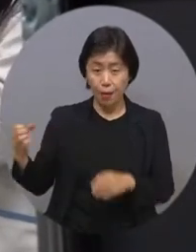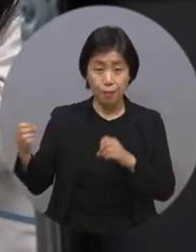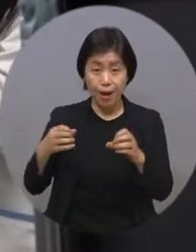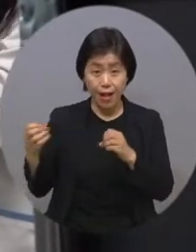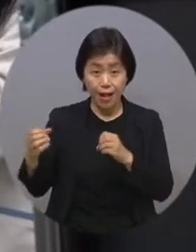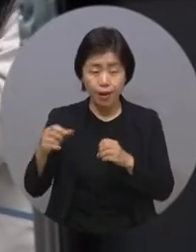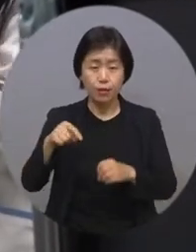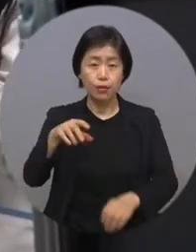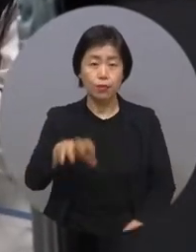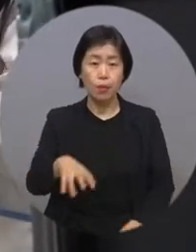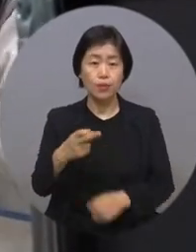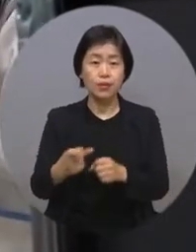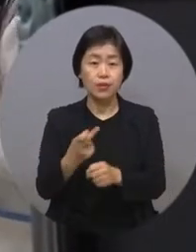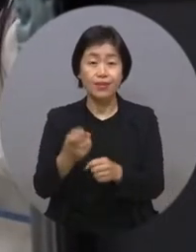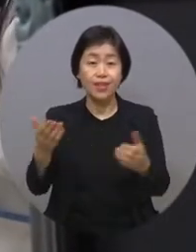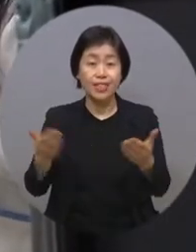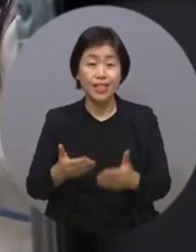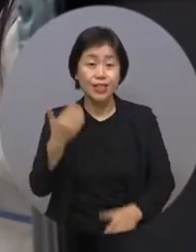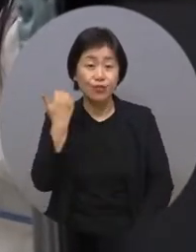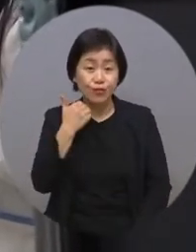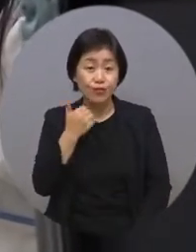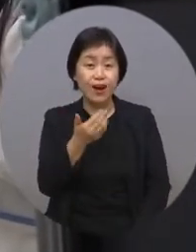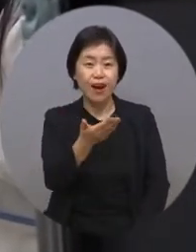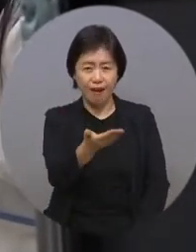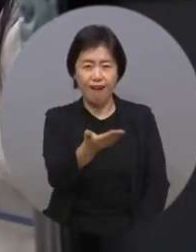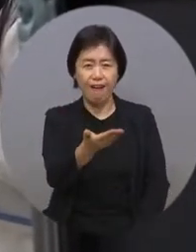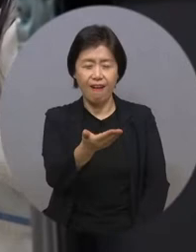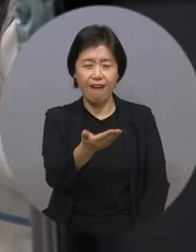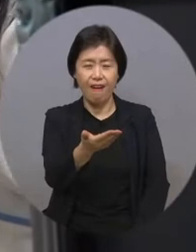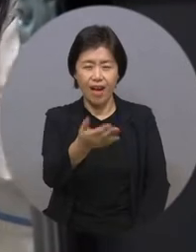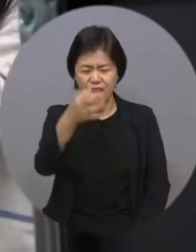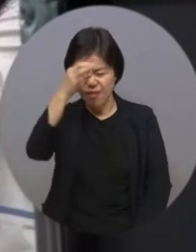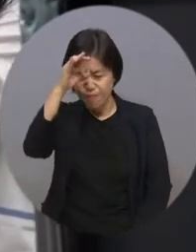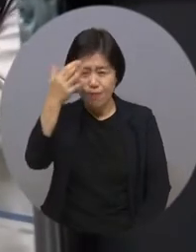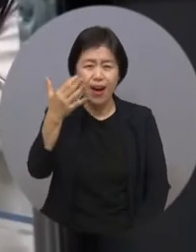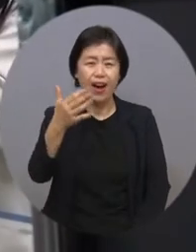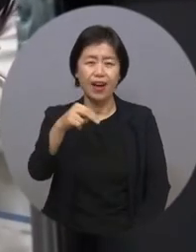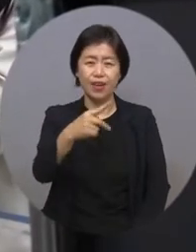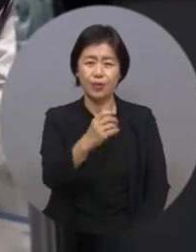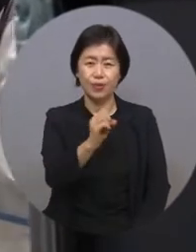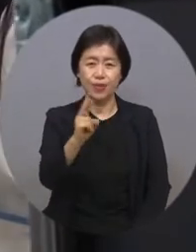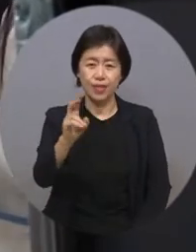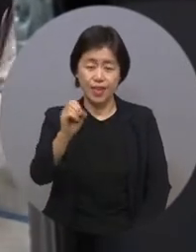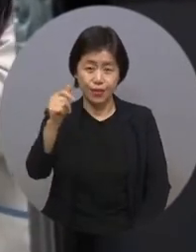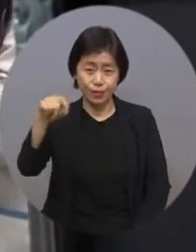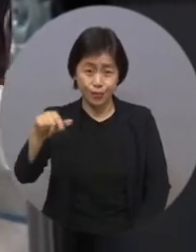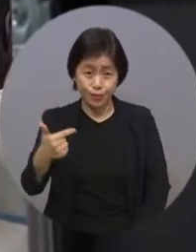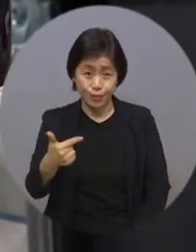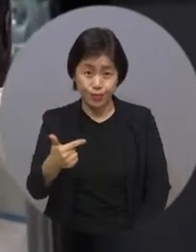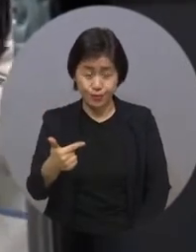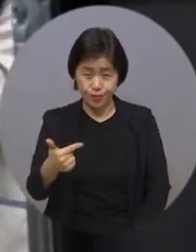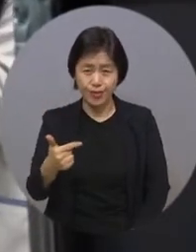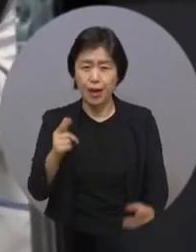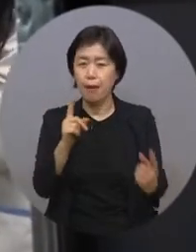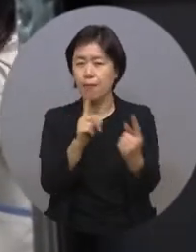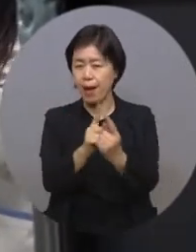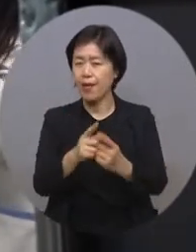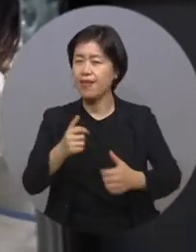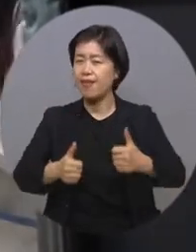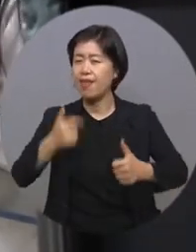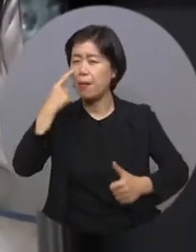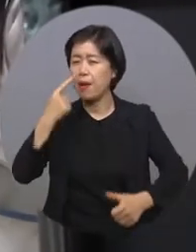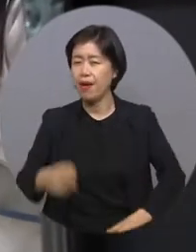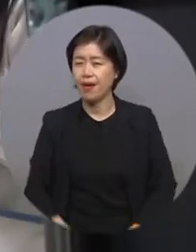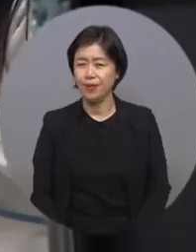12년을 근무하셨다는 캐논코리아 여기에서 이제 장인분이시죠. 송양훈 사원님과 함께 대결을 펼쳐보고자